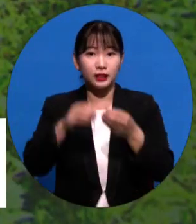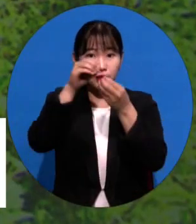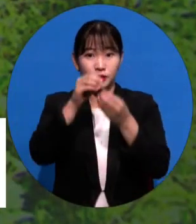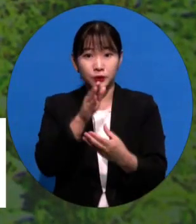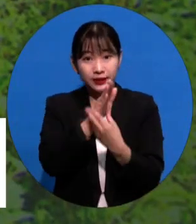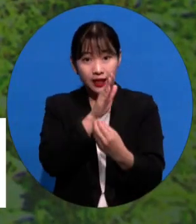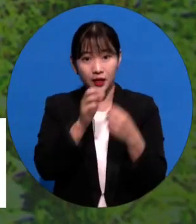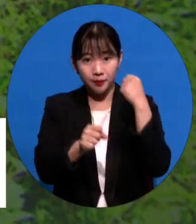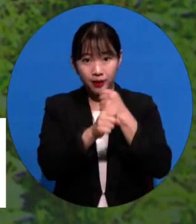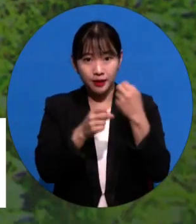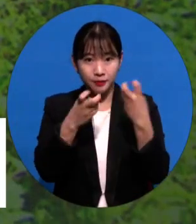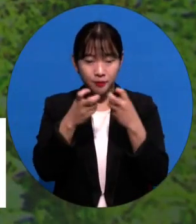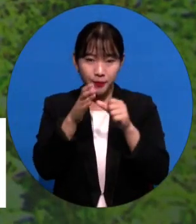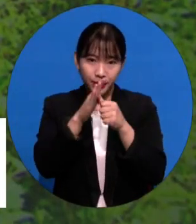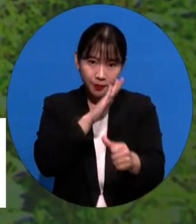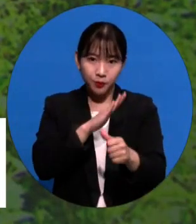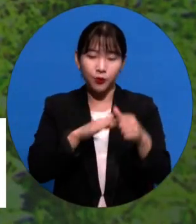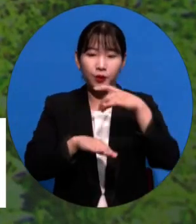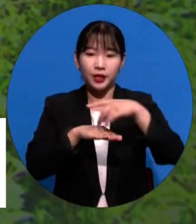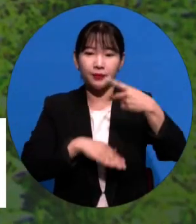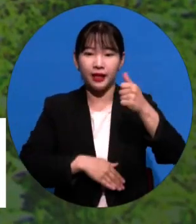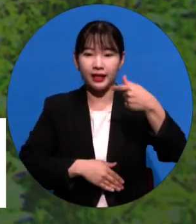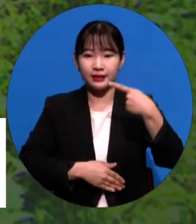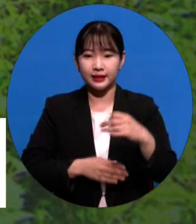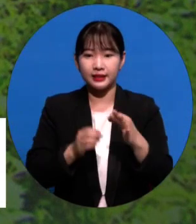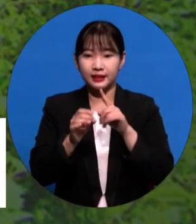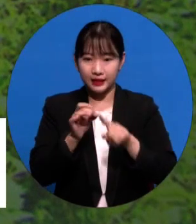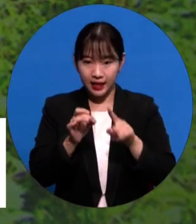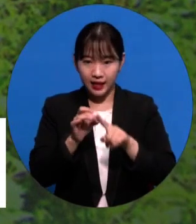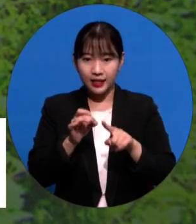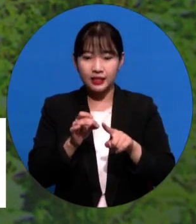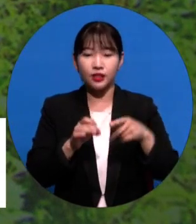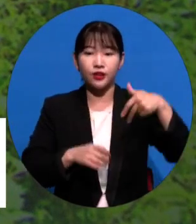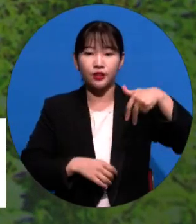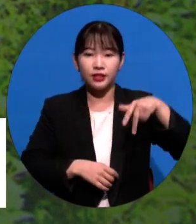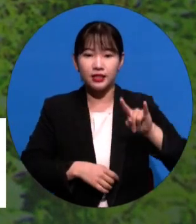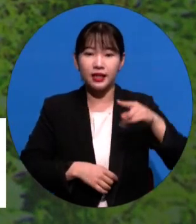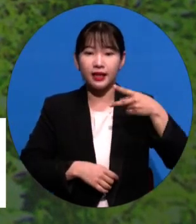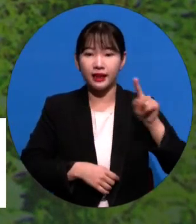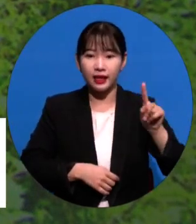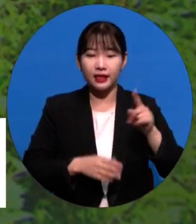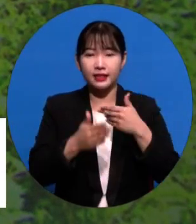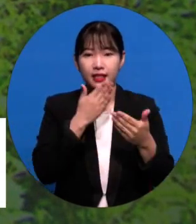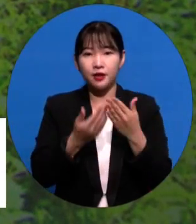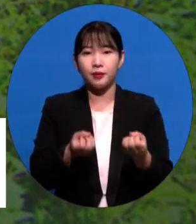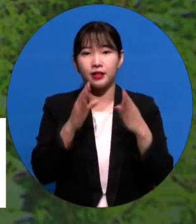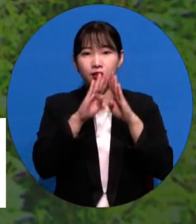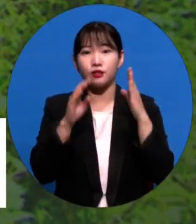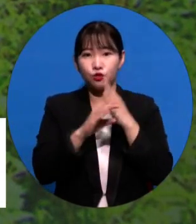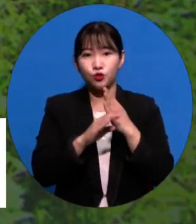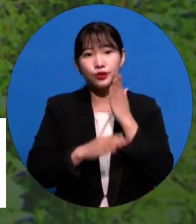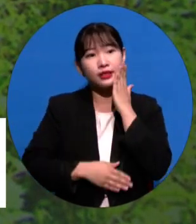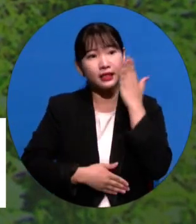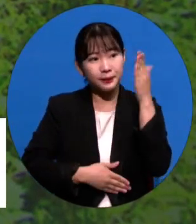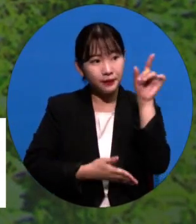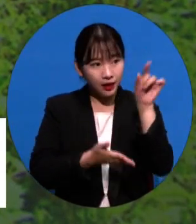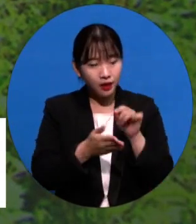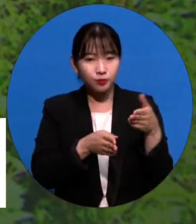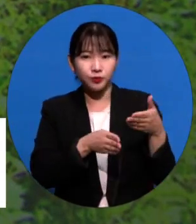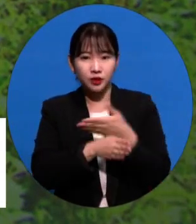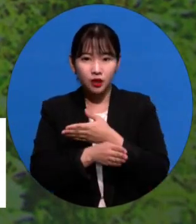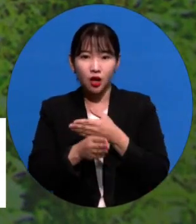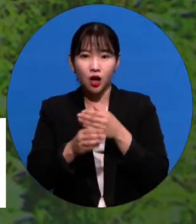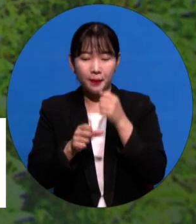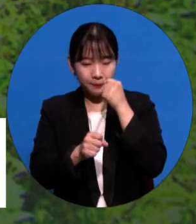전통차 제조법의 산실인 해남 대흥사에서 제다 체험 행사가 열리고 있습니다. 찻잎 따기부터 차를 만드는